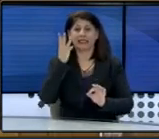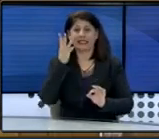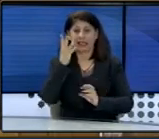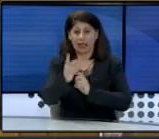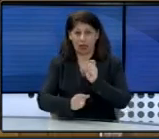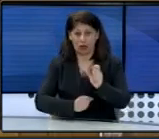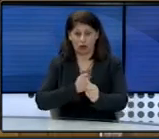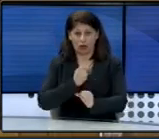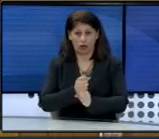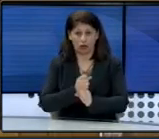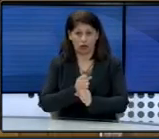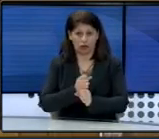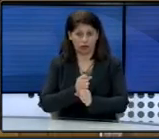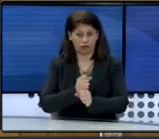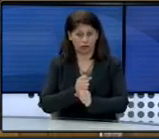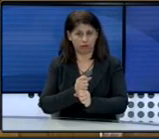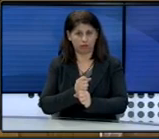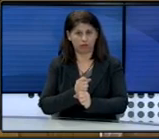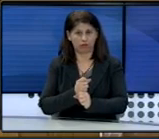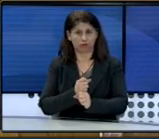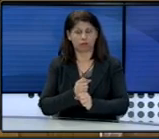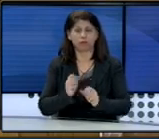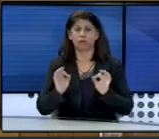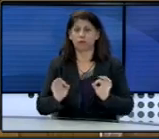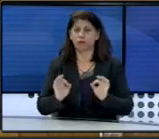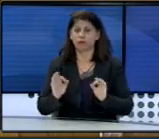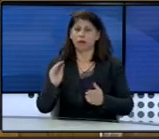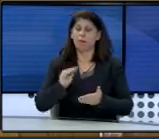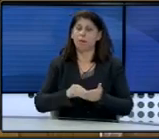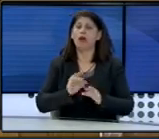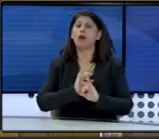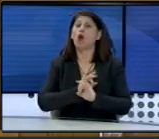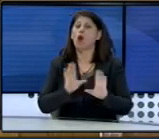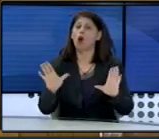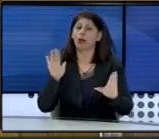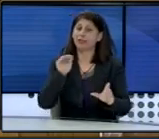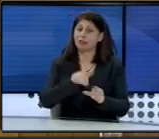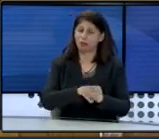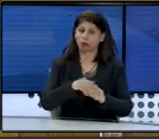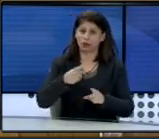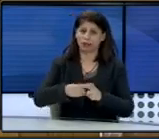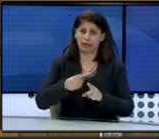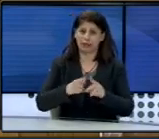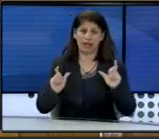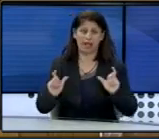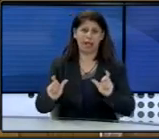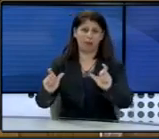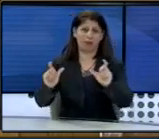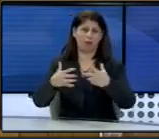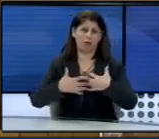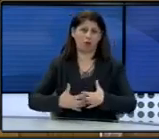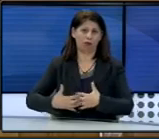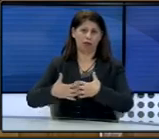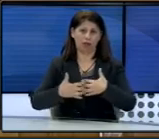πρώτα χρόνια αξιοποίησής τους και μάλιστα πάλι χωρίς συμμετοχή της ελληνικής αμυντικής